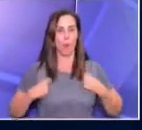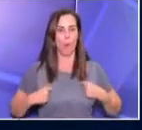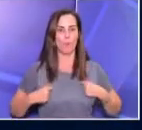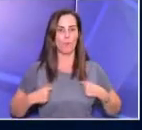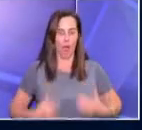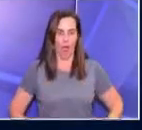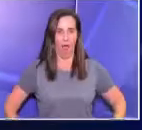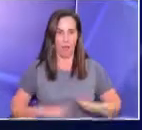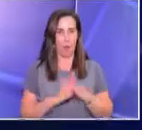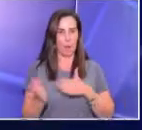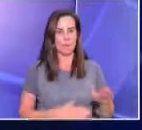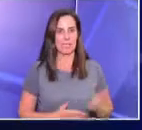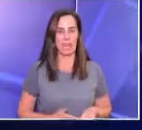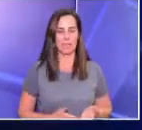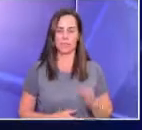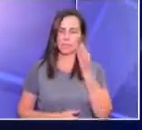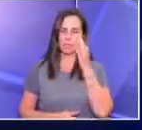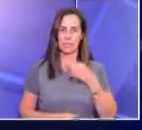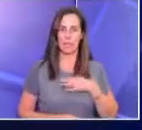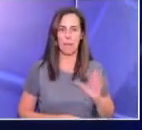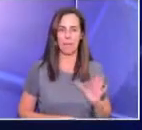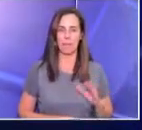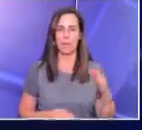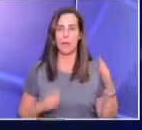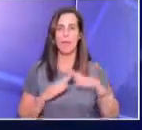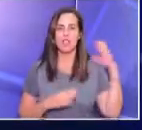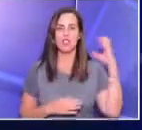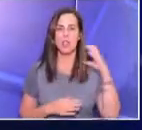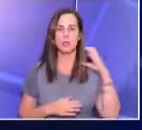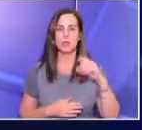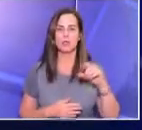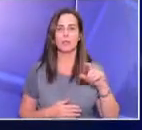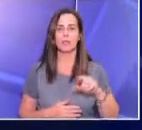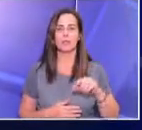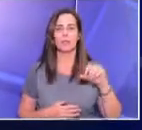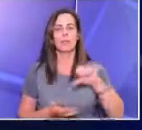והכל בסדר? שים לב, בית שמש, עם מי עיר, עם 122 אלף תושבים,